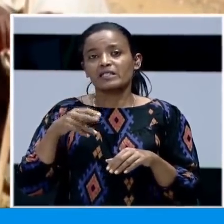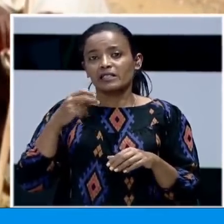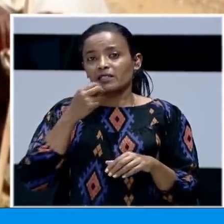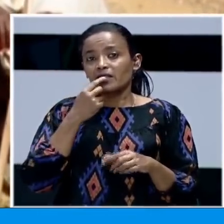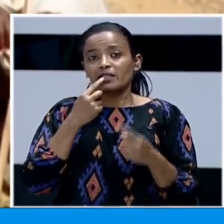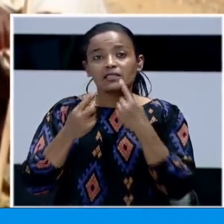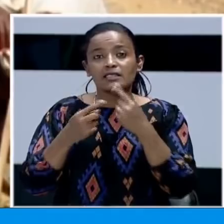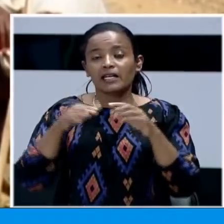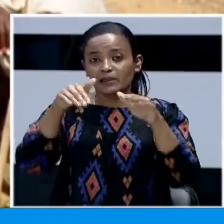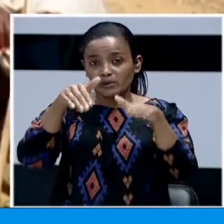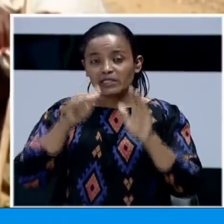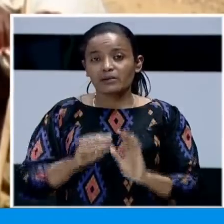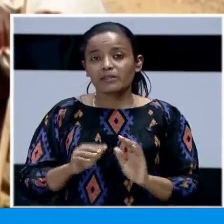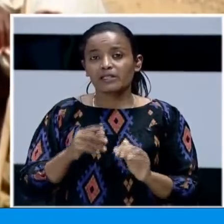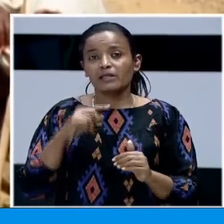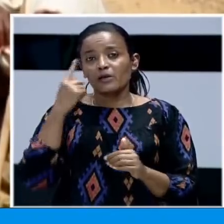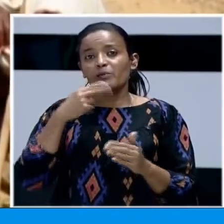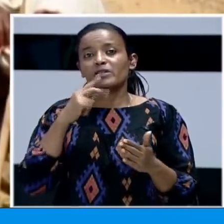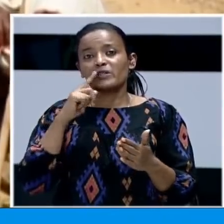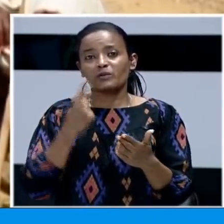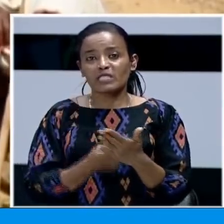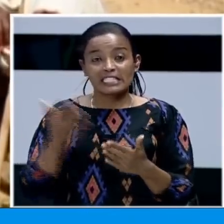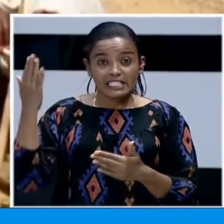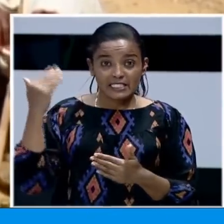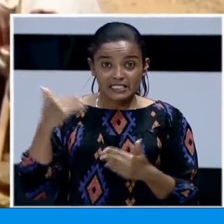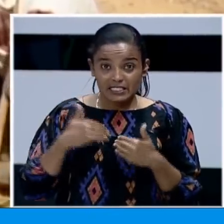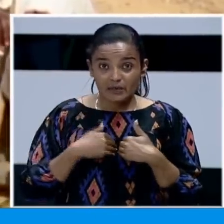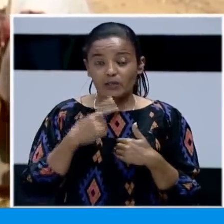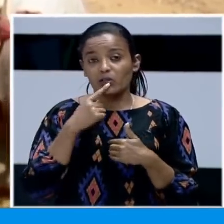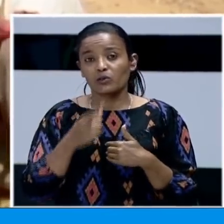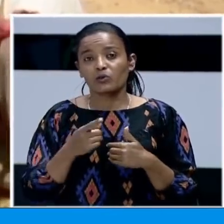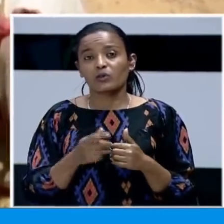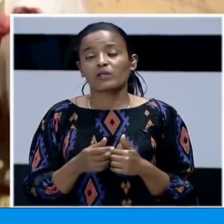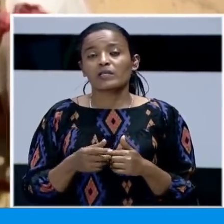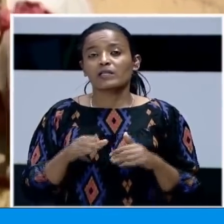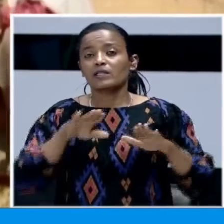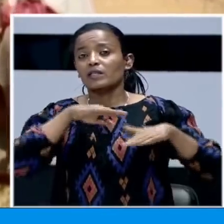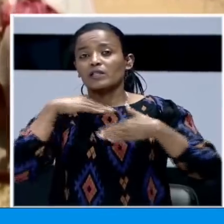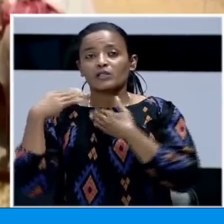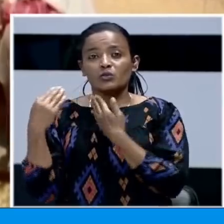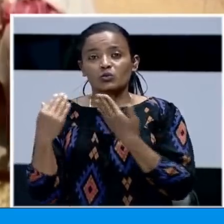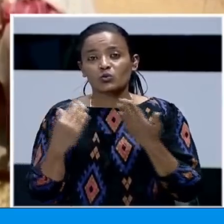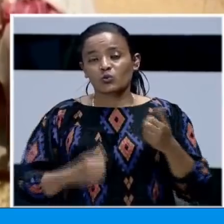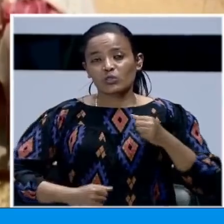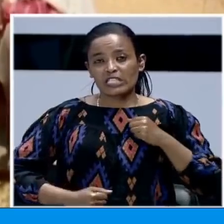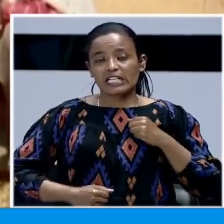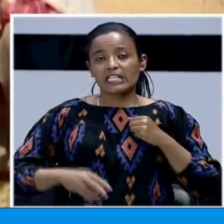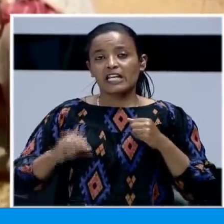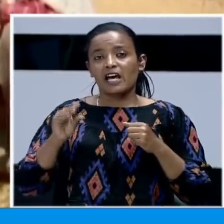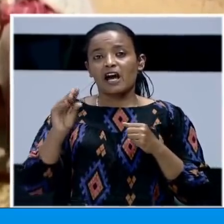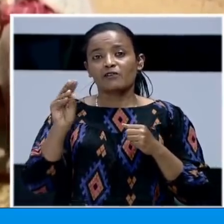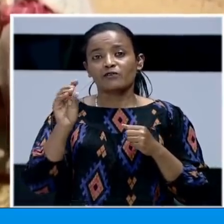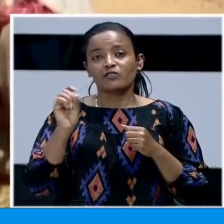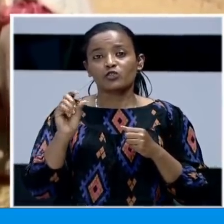ከይ መስክር ዘነበራይ አኔ ዘ ናይ ዝሰው ተገደላይ ሀፍቶም